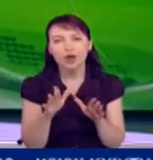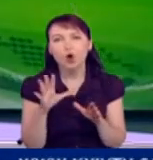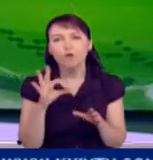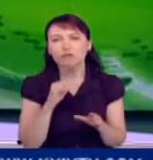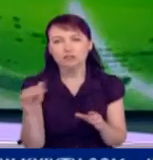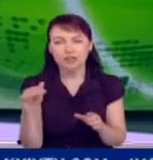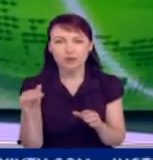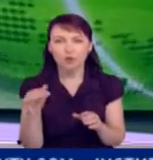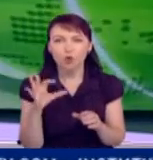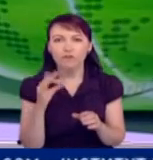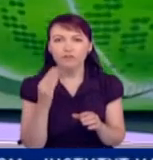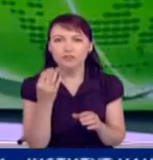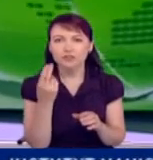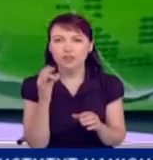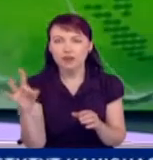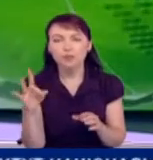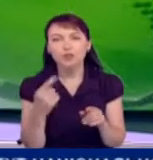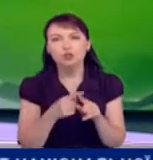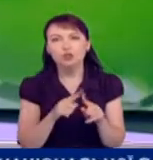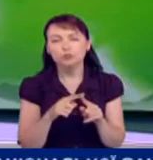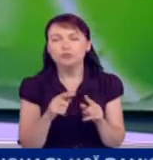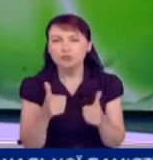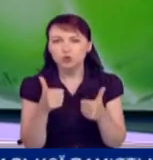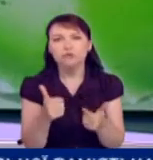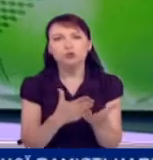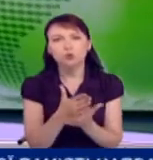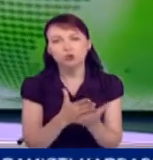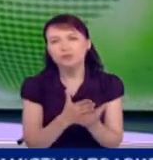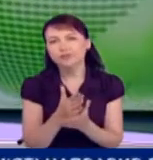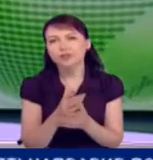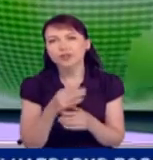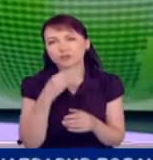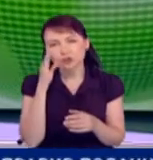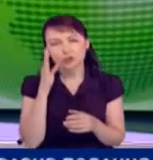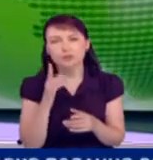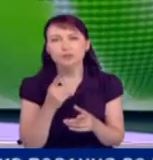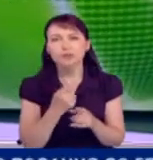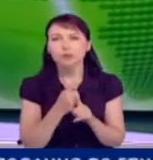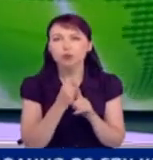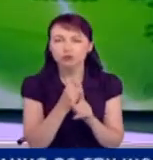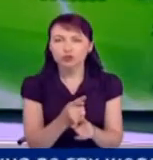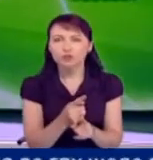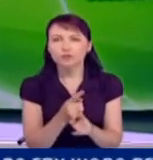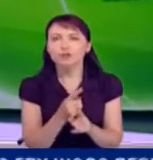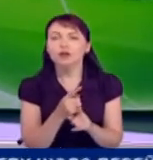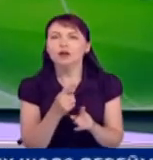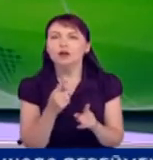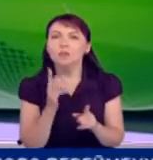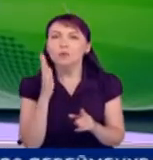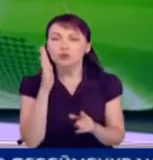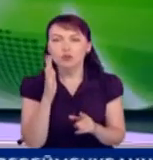посиленої підготовки, аби зразково служити вітчизні. Проводжала у тернистий військовий шлях майбутніх командирів